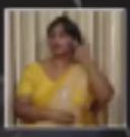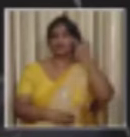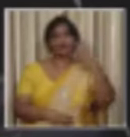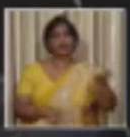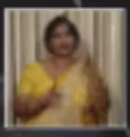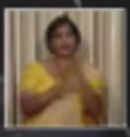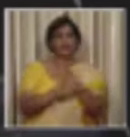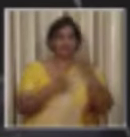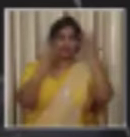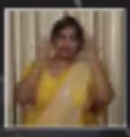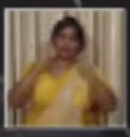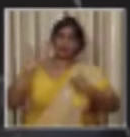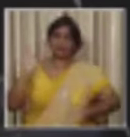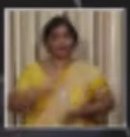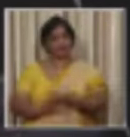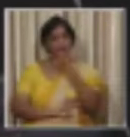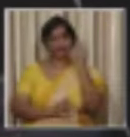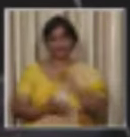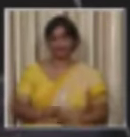ගියා.